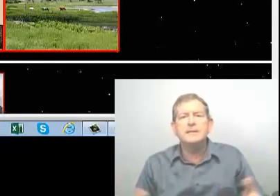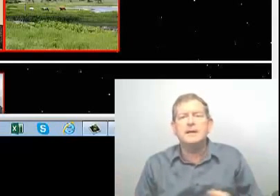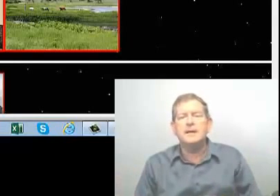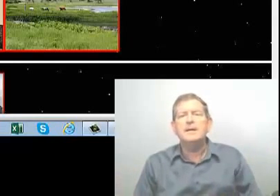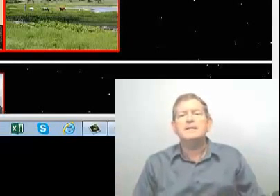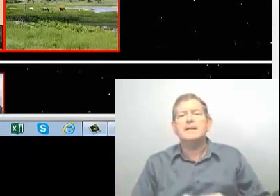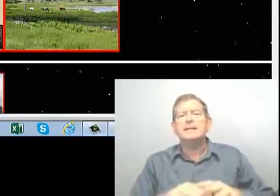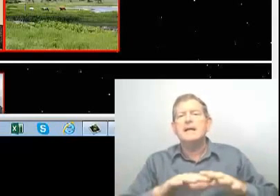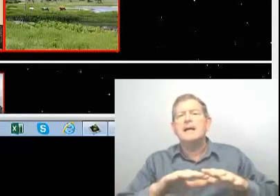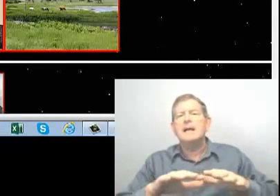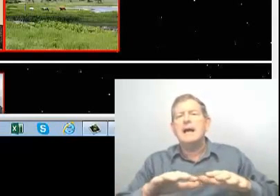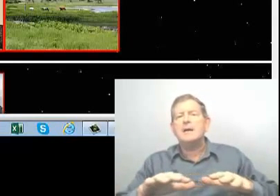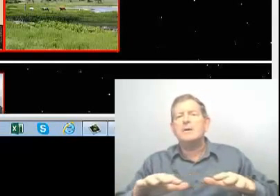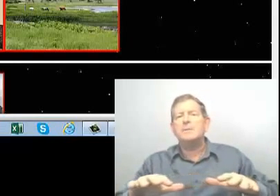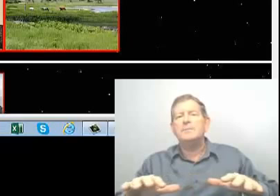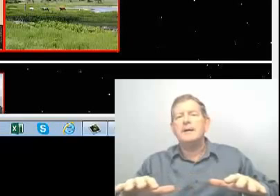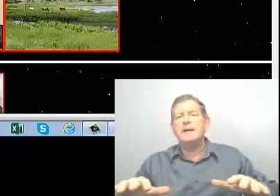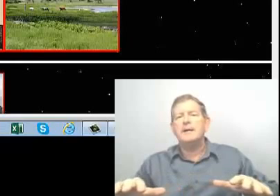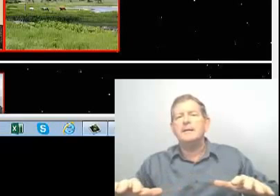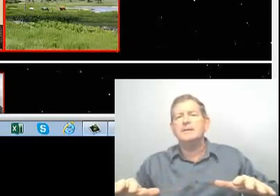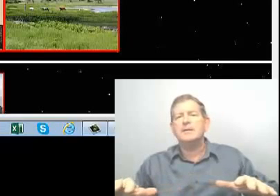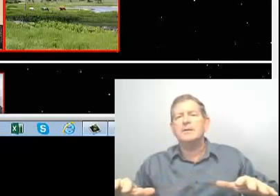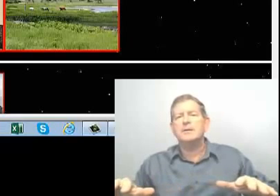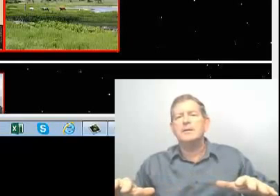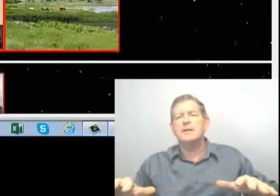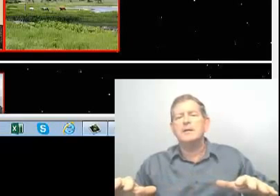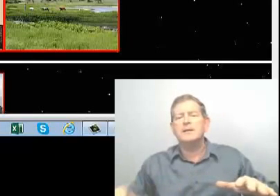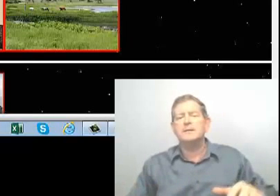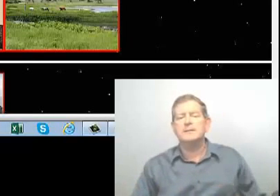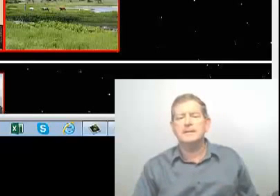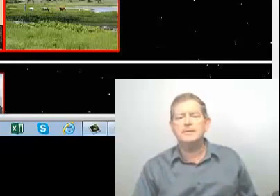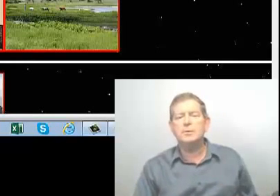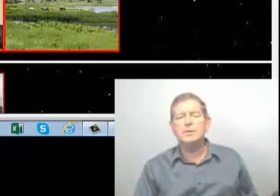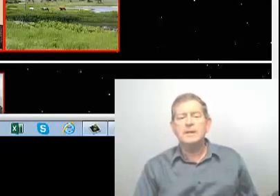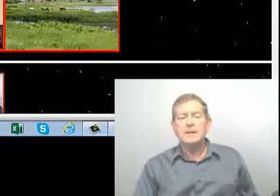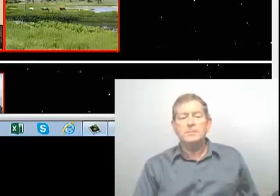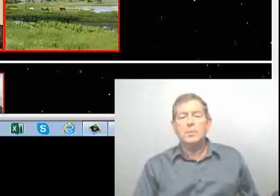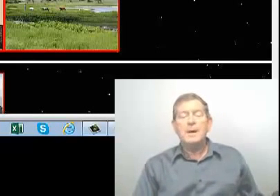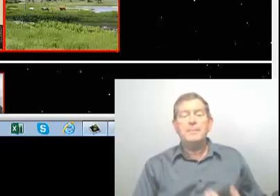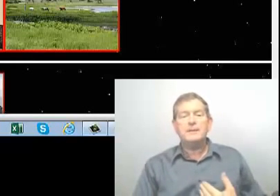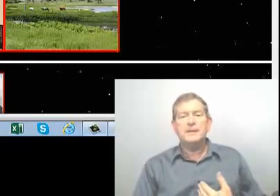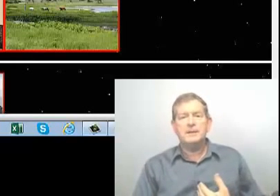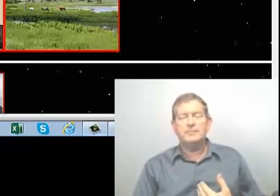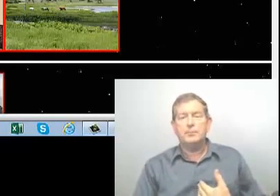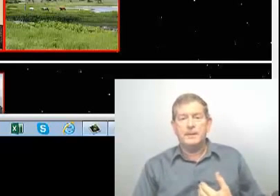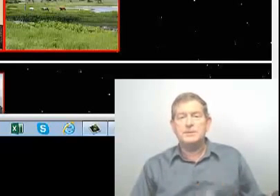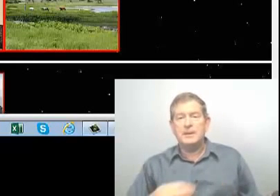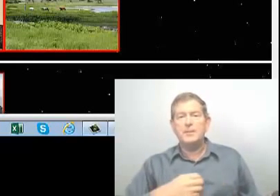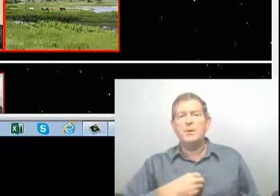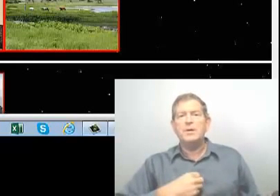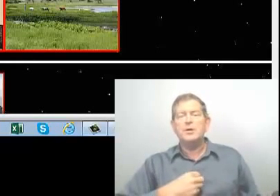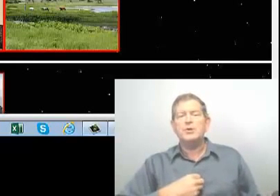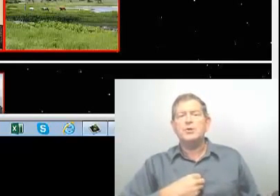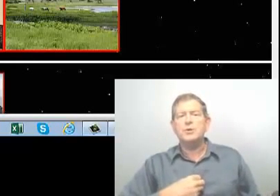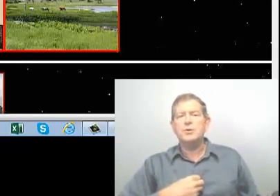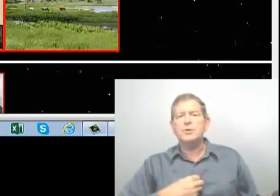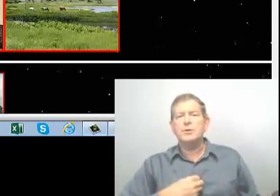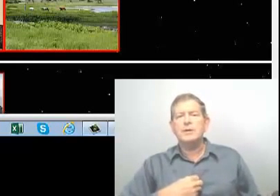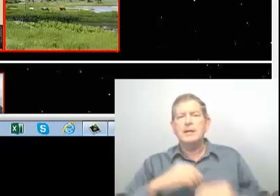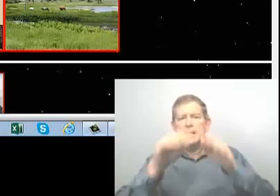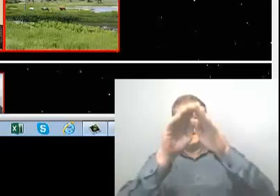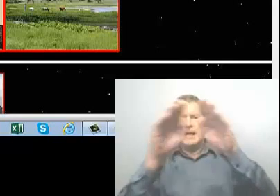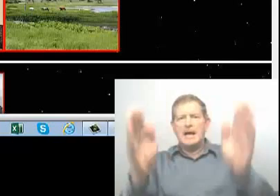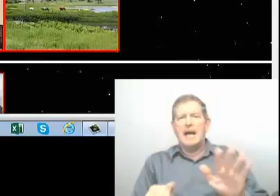etc., etc. Ça, c'est la campagne, c'est tranquille. Hein? Donc, moi, personnellement,